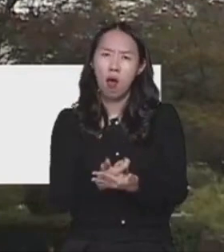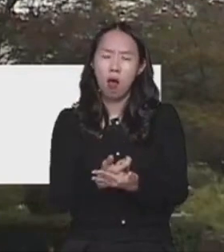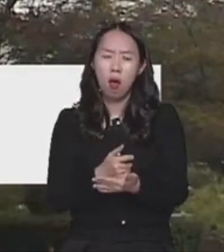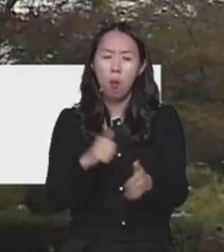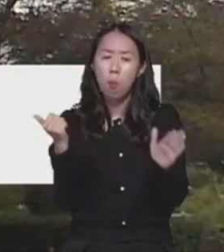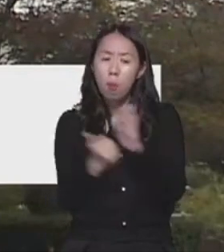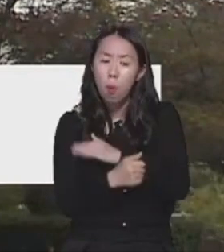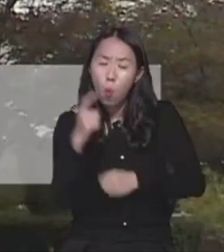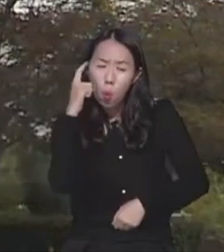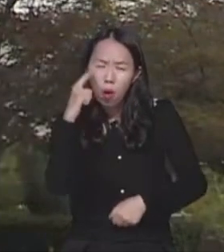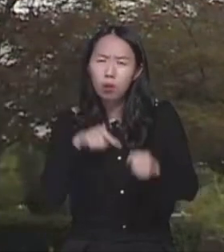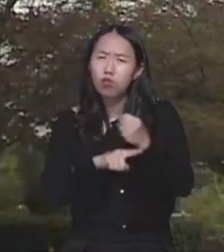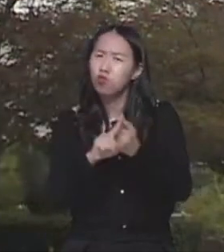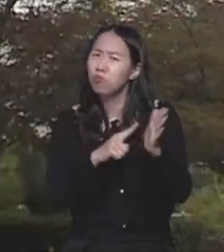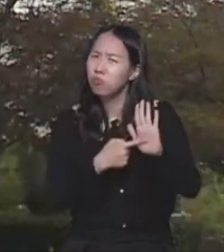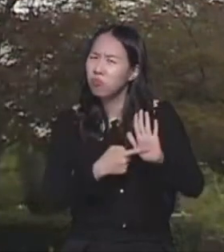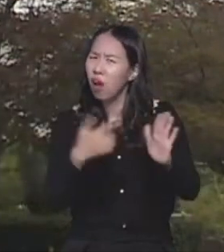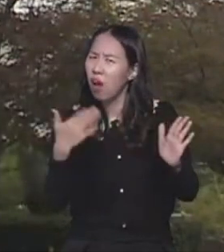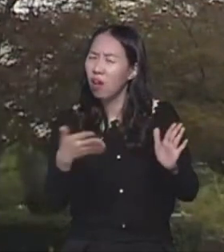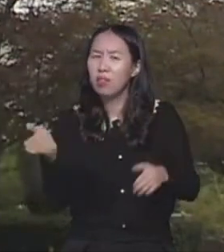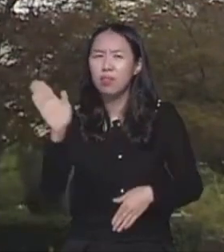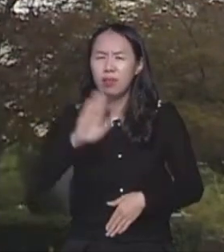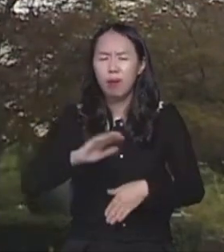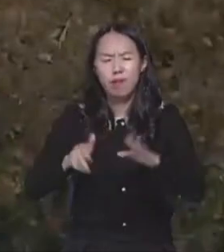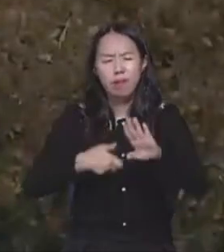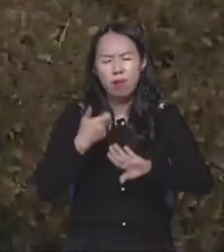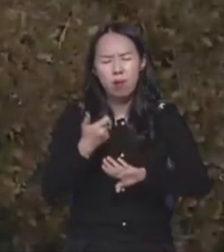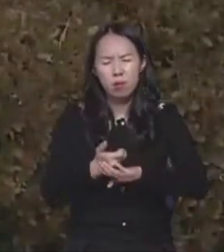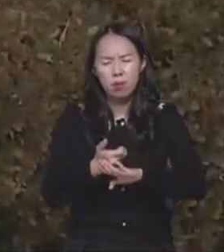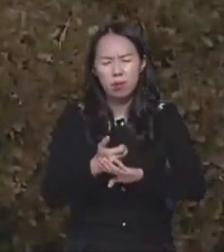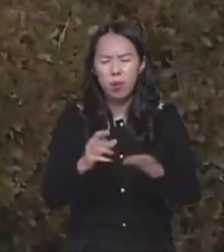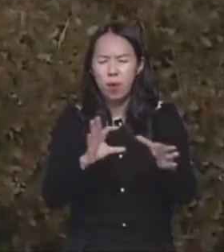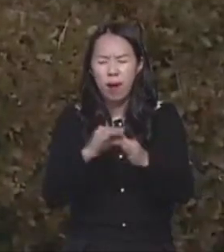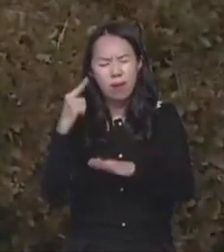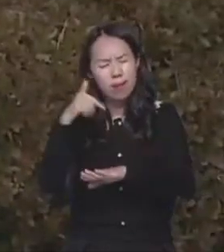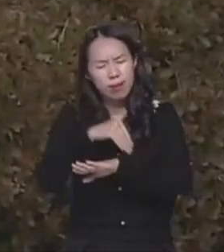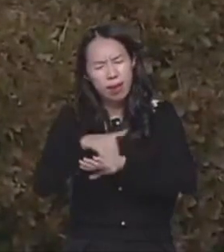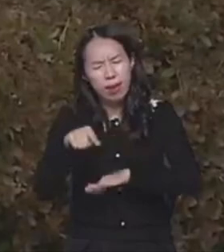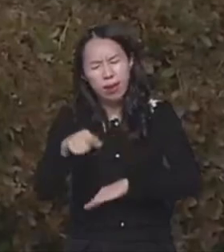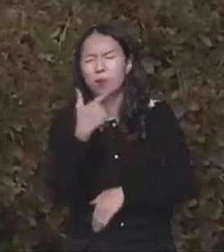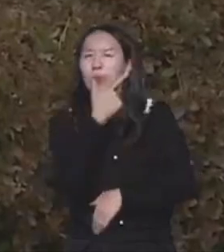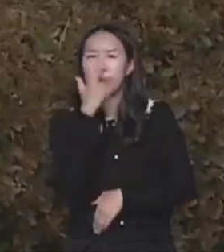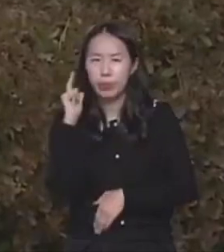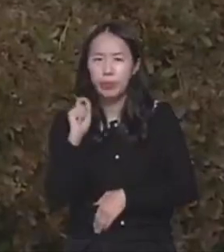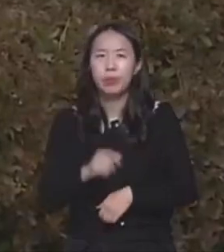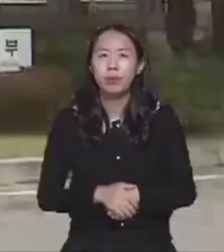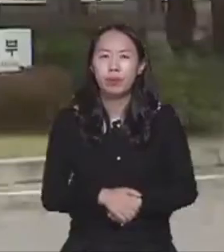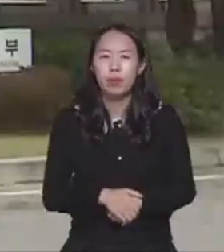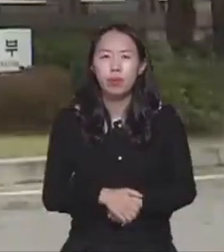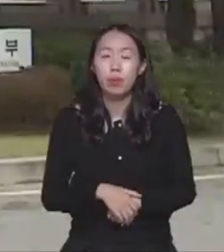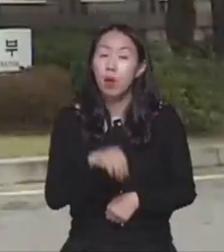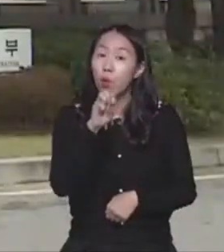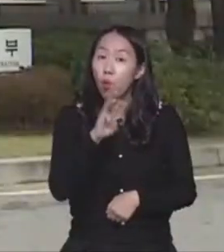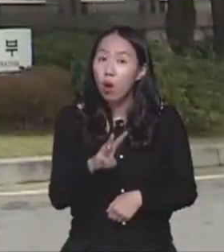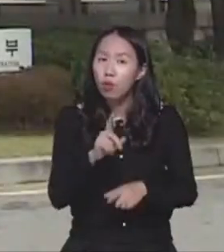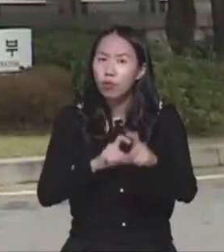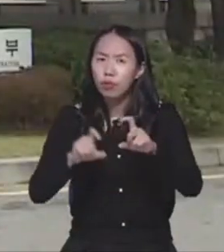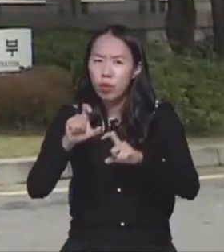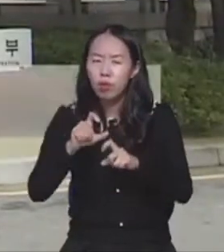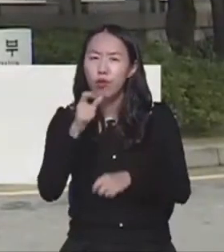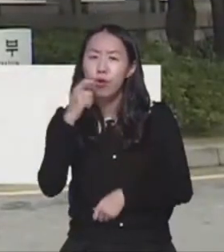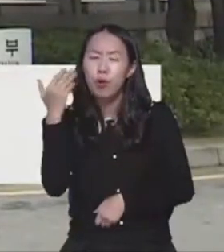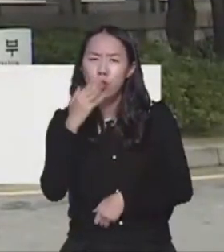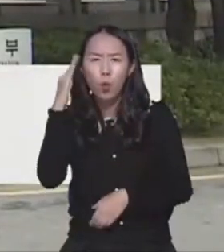공개되지 않았지만 혁신성 등에서 만족할 만한 점수를 받지 못한 것으로 알려졌습니다 광주 아니라